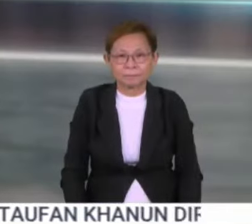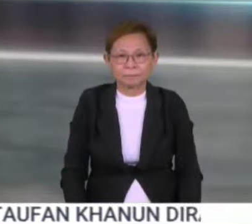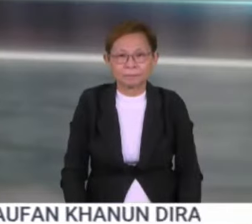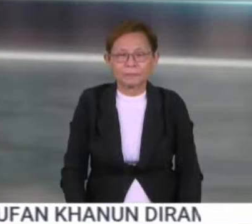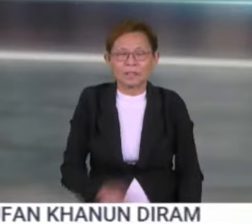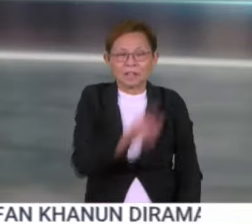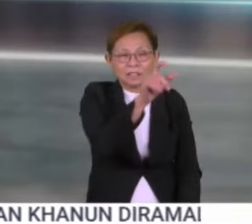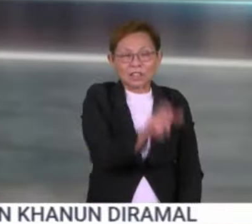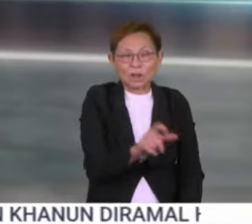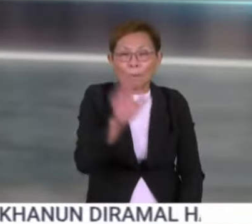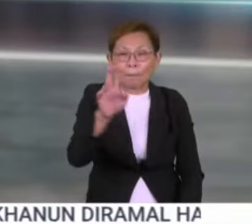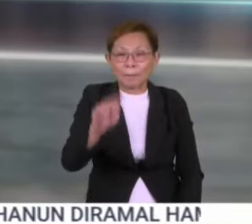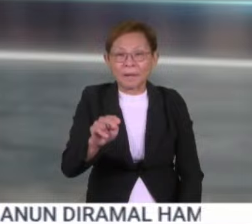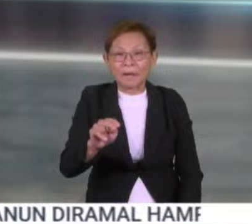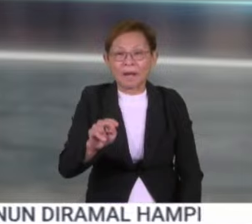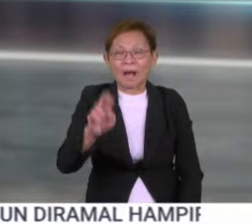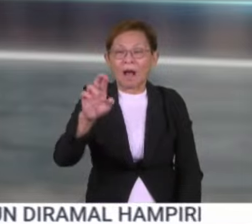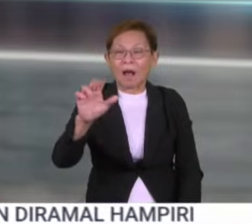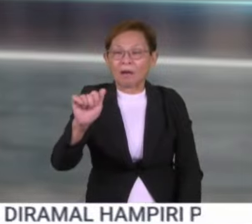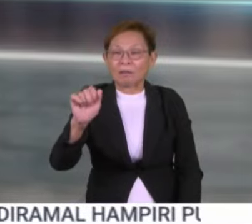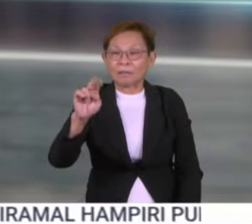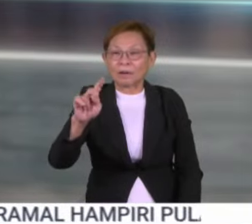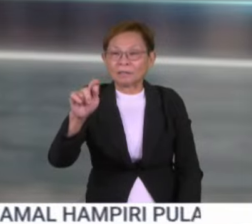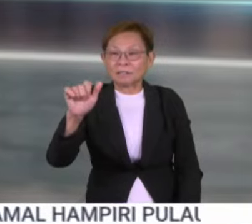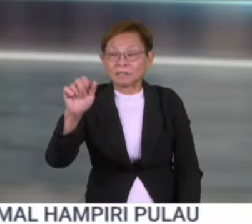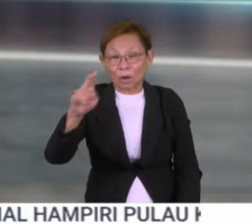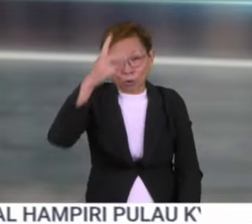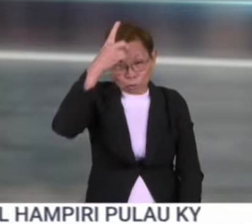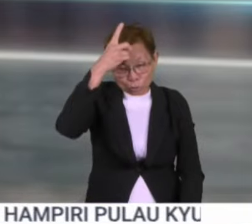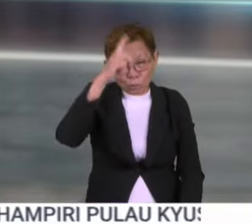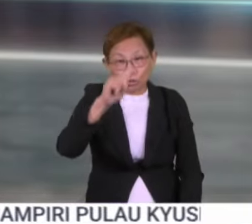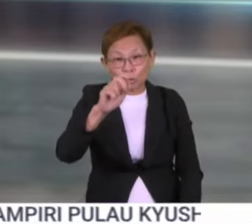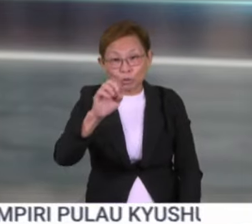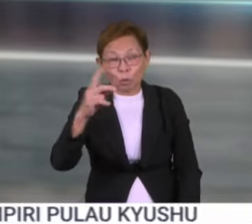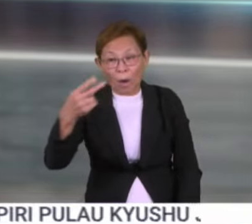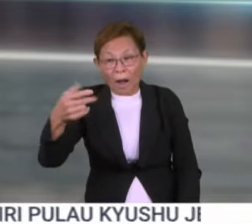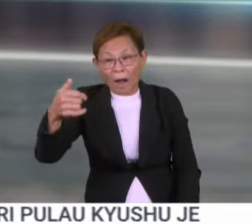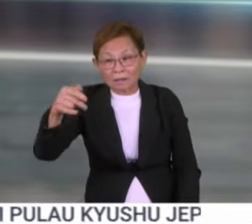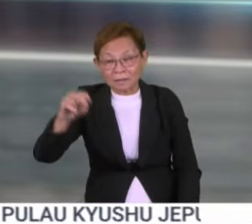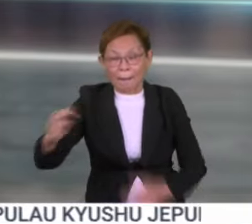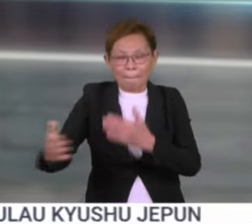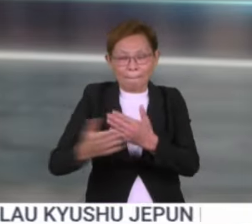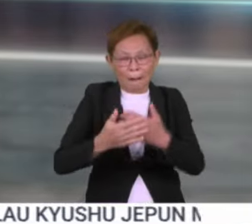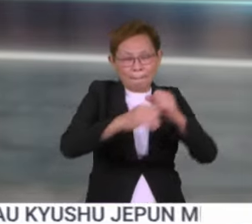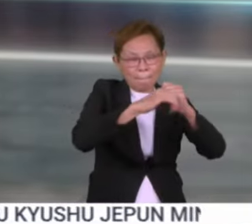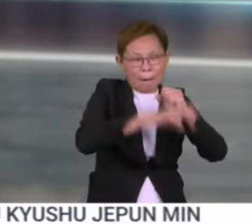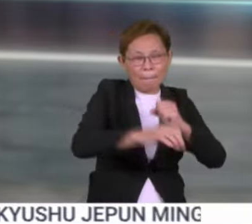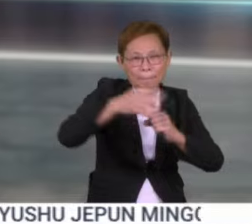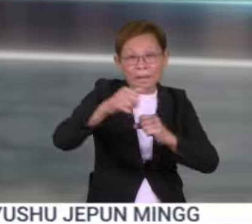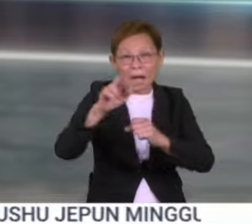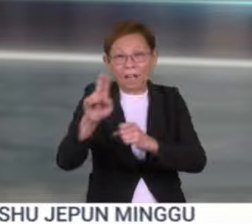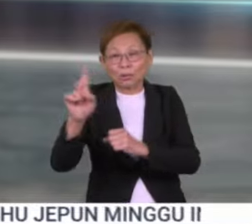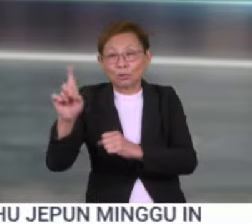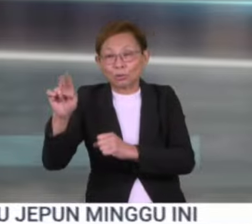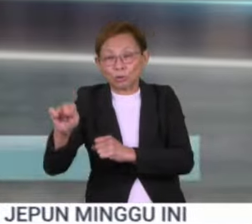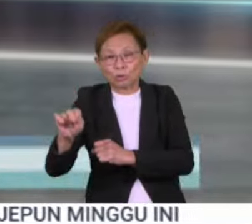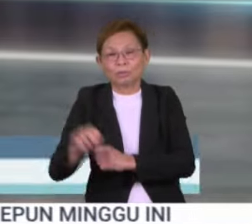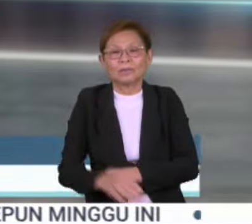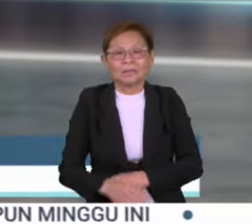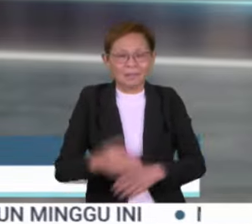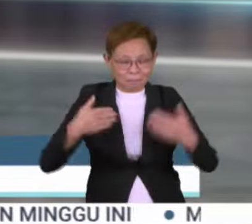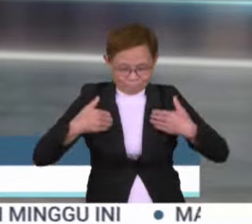Calon Barisan Nasional BN Dun Rantau, Datuk Seri Muhammad Hassan kembali berkempen untuk PRU Dun ke-15. Keadaan kesihatannya telah bertambah